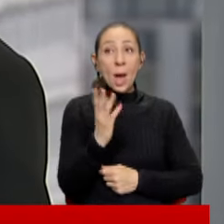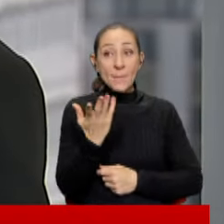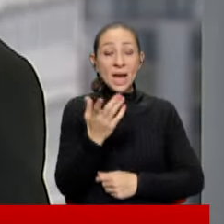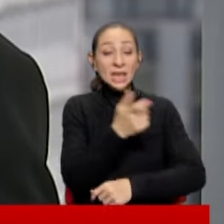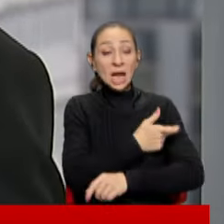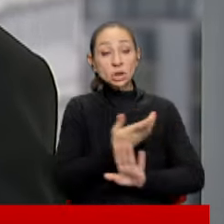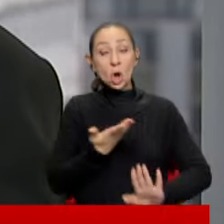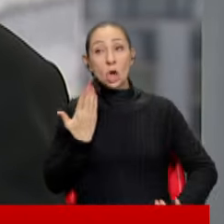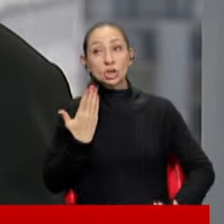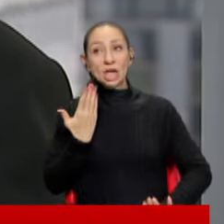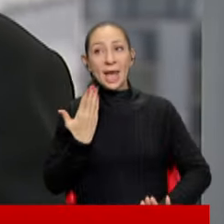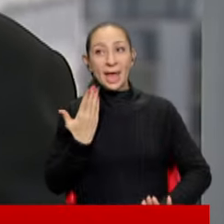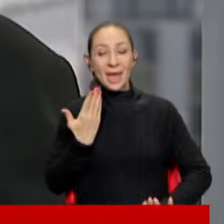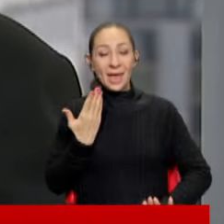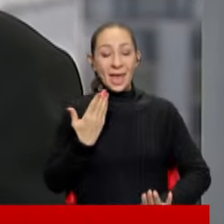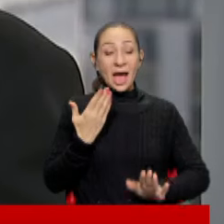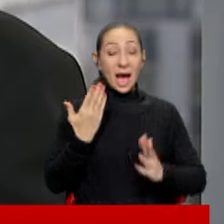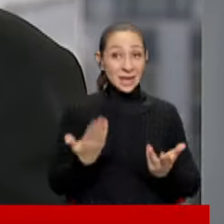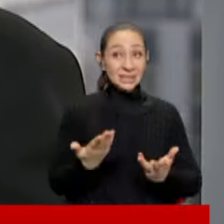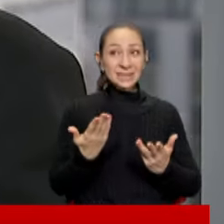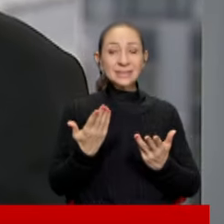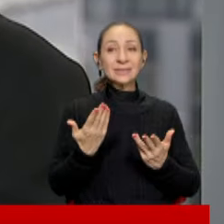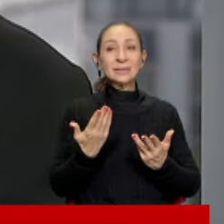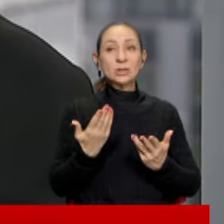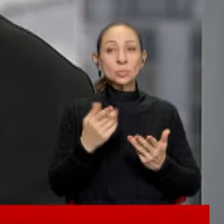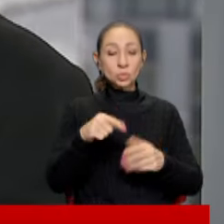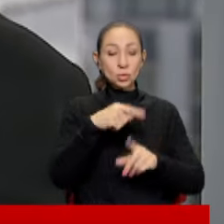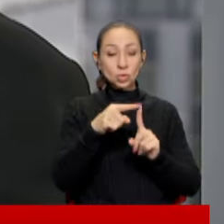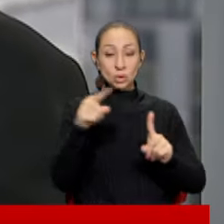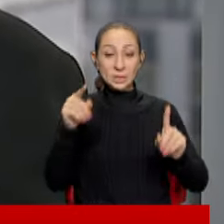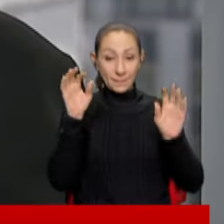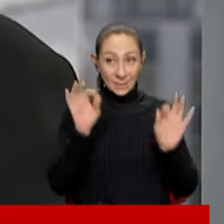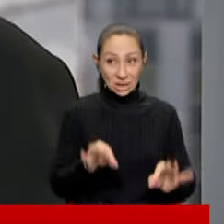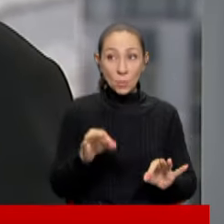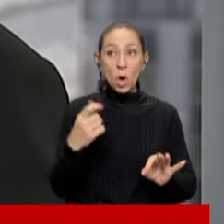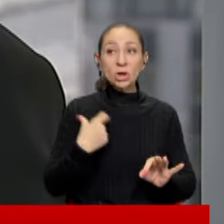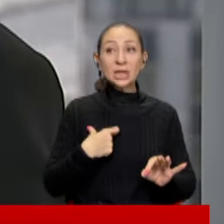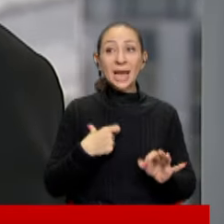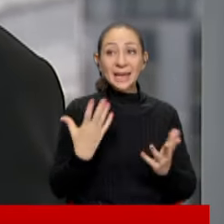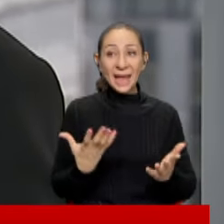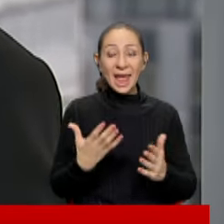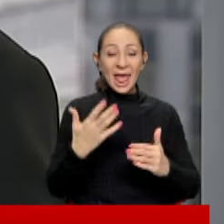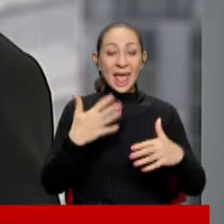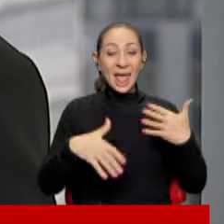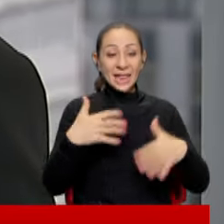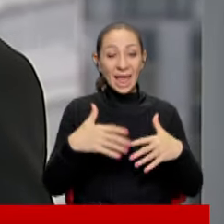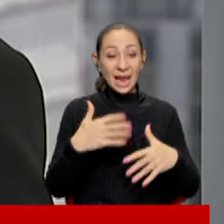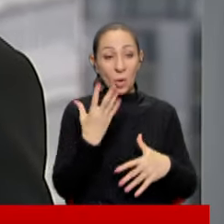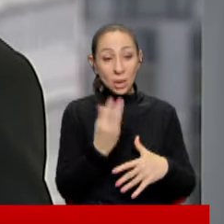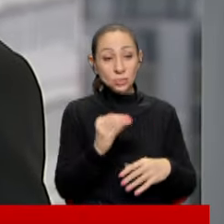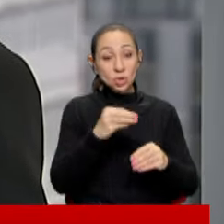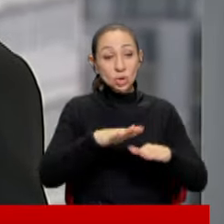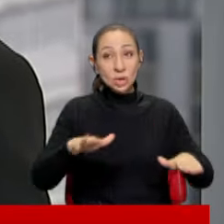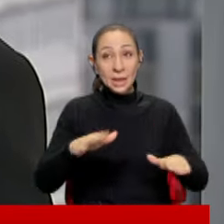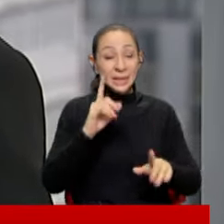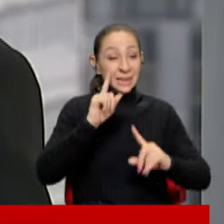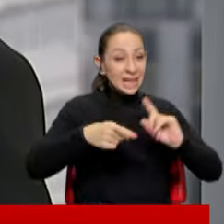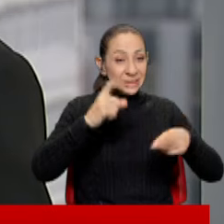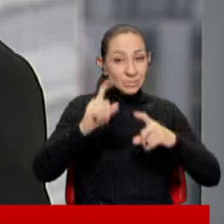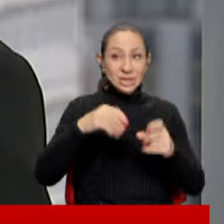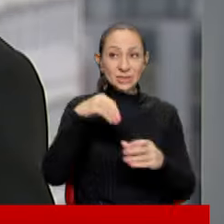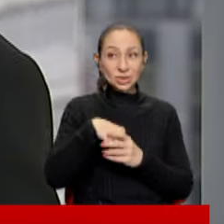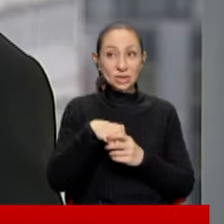kreş öncesinden itibaren artık mesela bu süreci başlatıp özellikle engellilik durumu olan çocuklarımızın tespiti